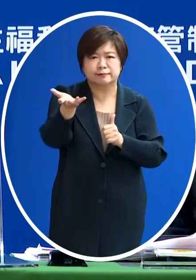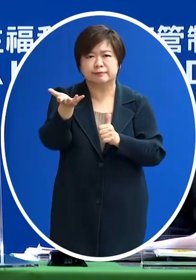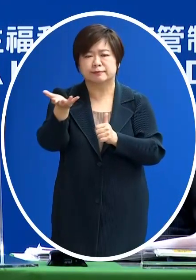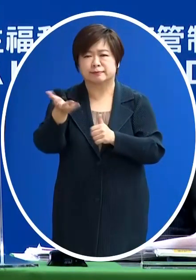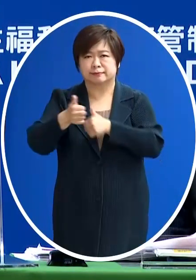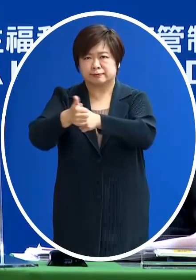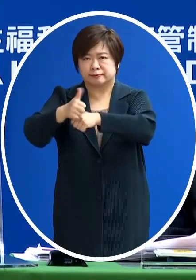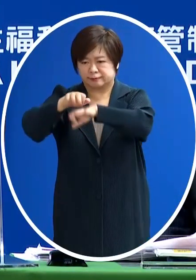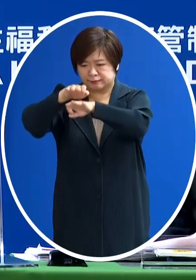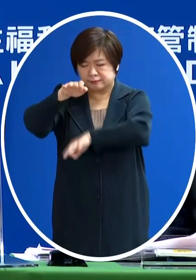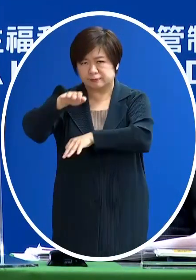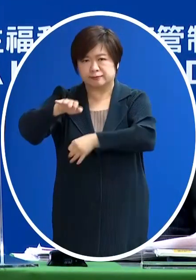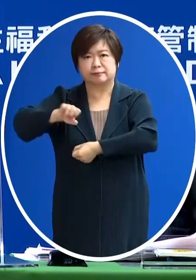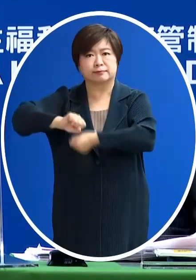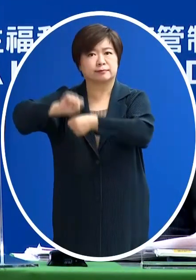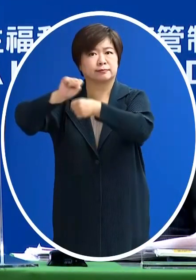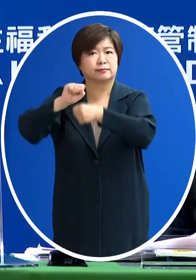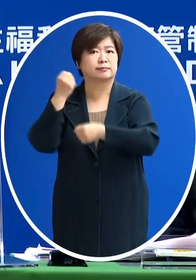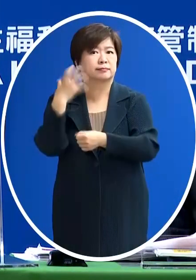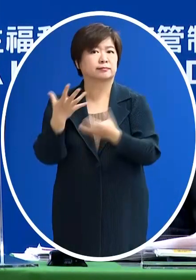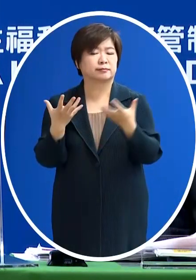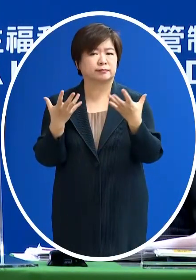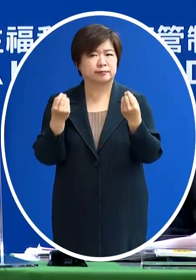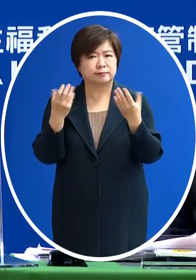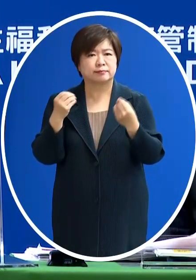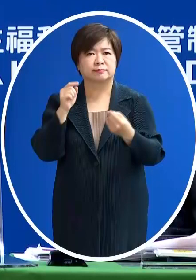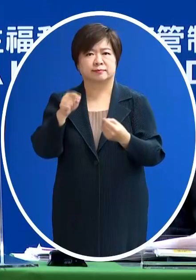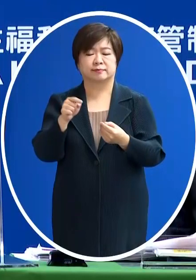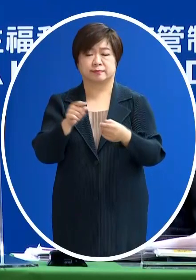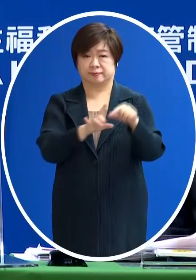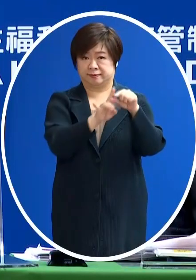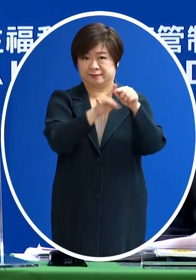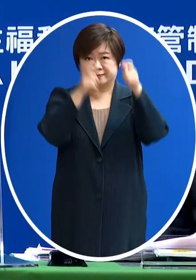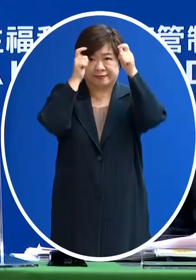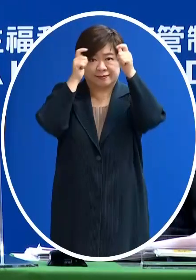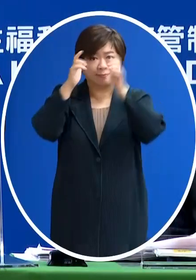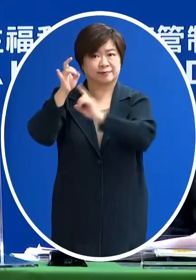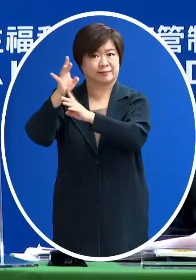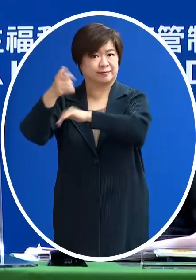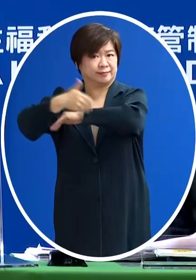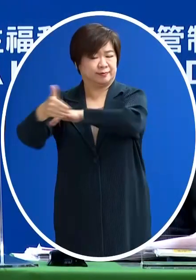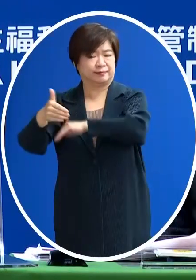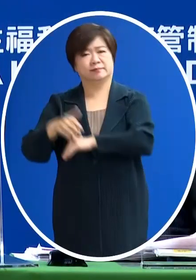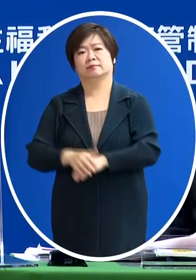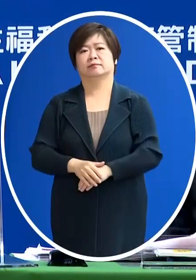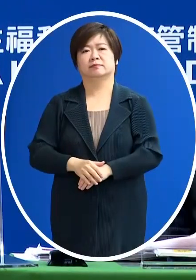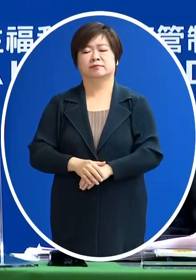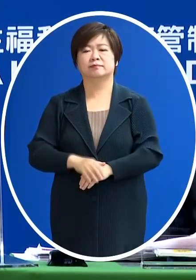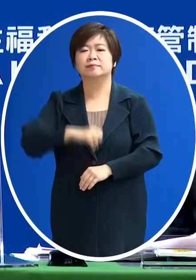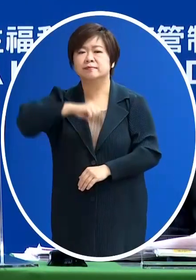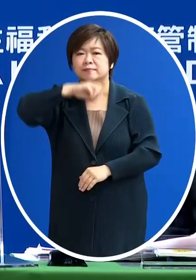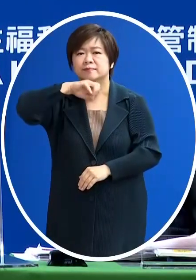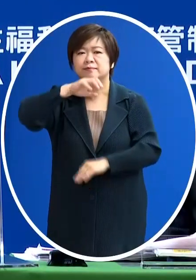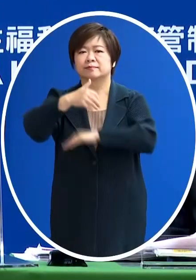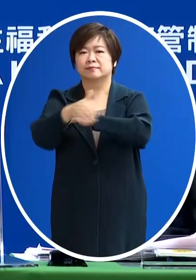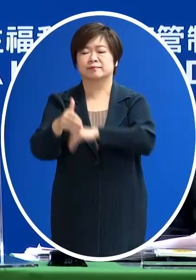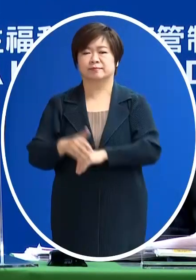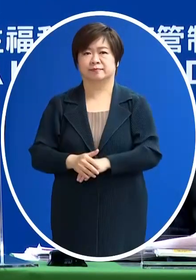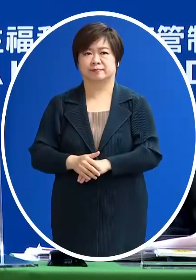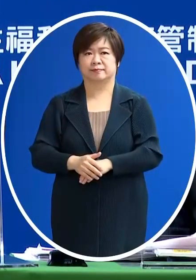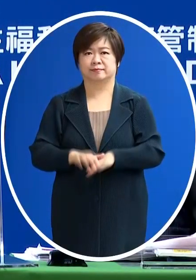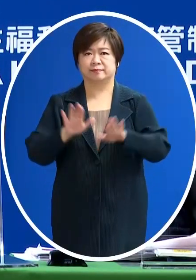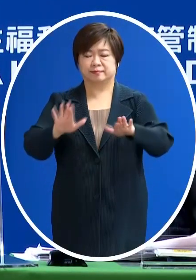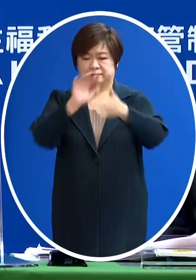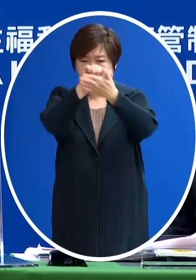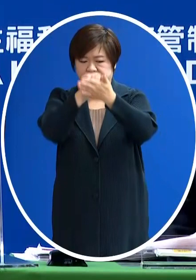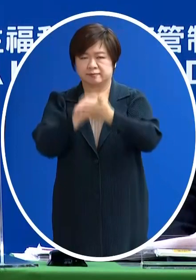被框列中的，都是在这台中、高雄、新竹县、那屏东县，今天的案例